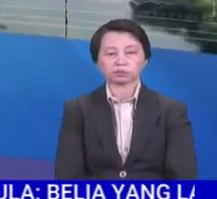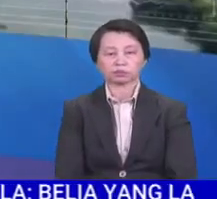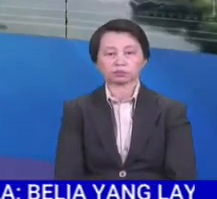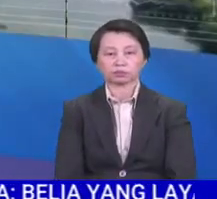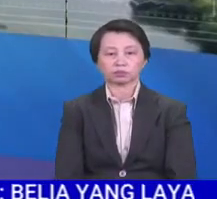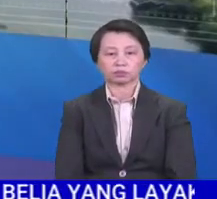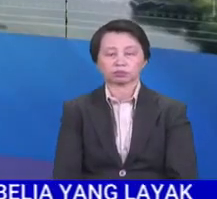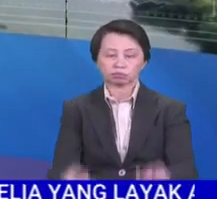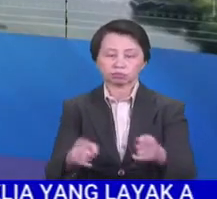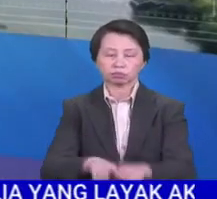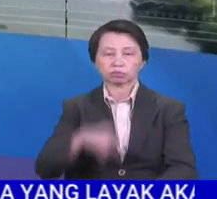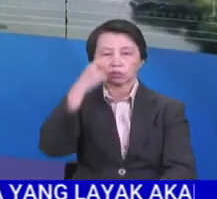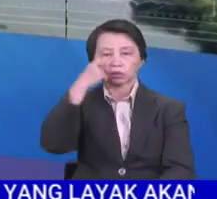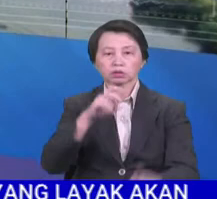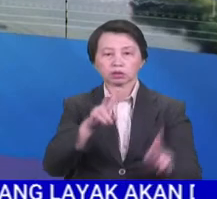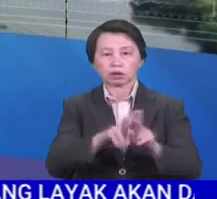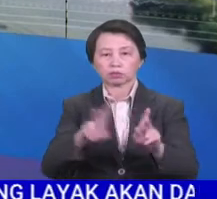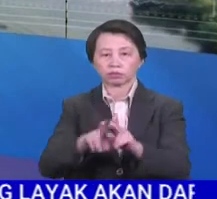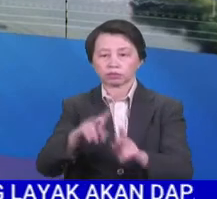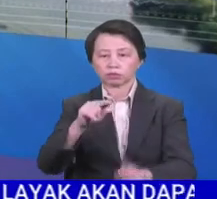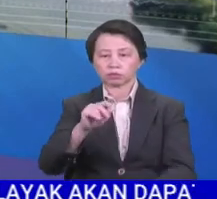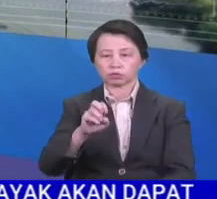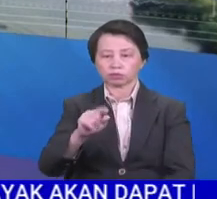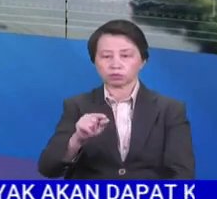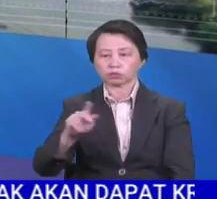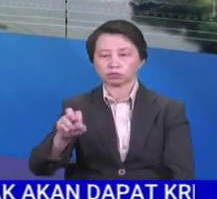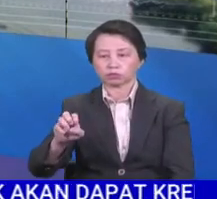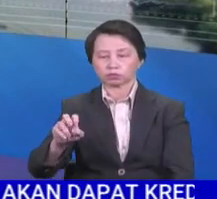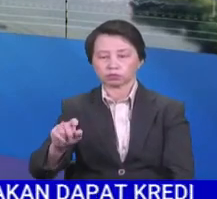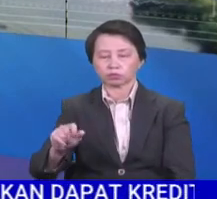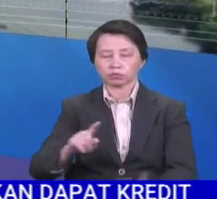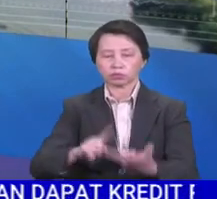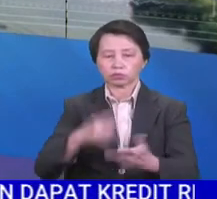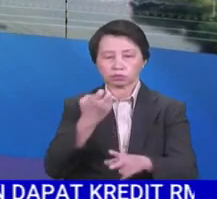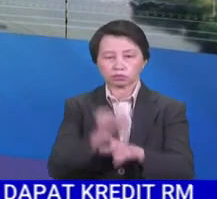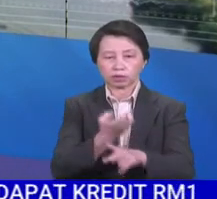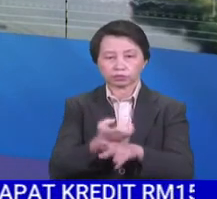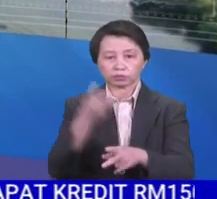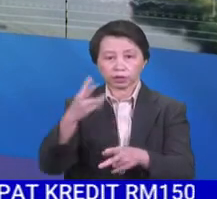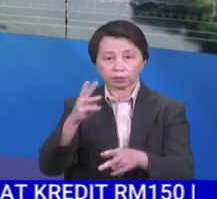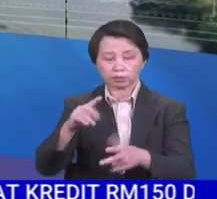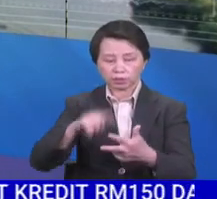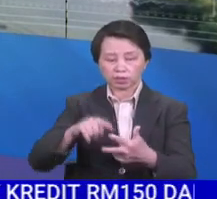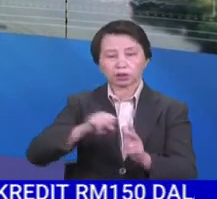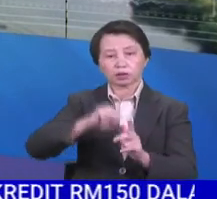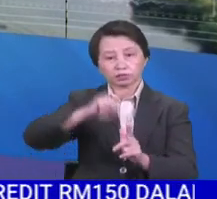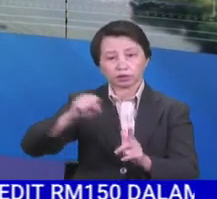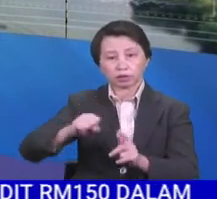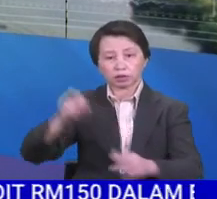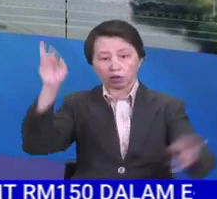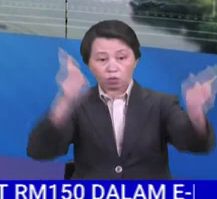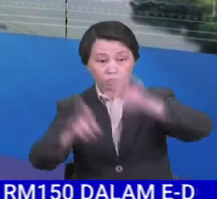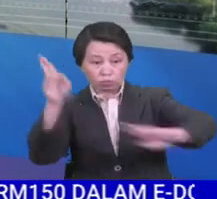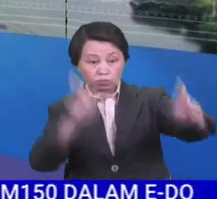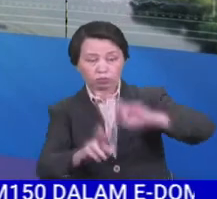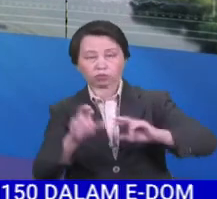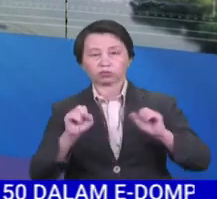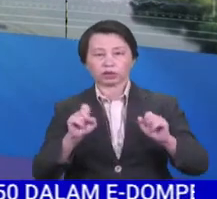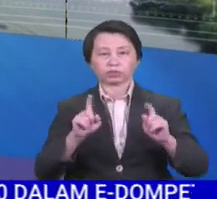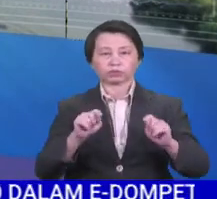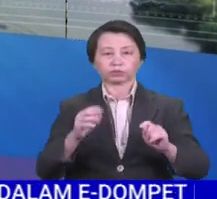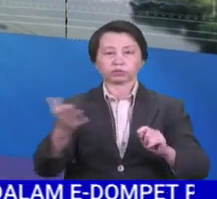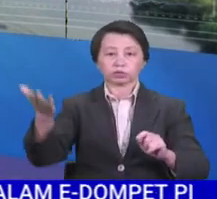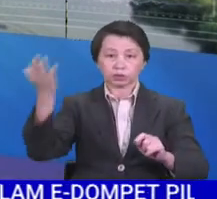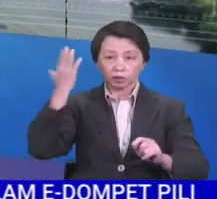Musibah menimpa penduduk Kampung gumgum dan Kampung seri manis batu 16 Sandakan yang dilanda ribut Sabtu lepas akan